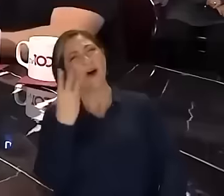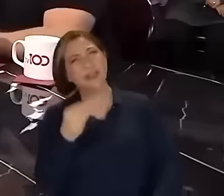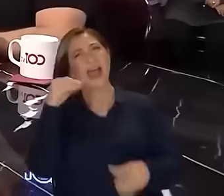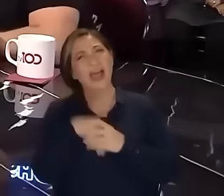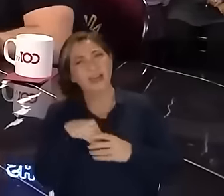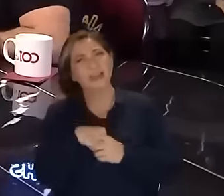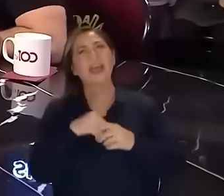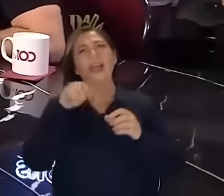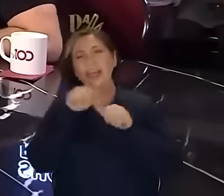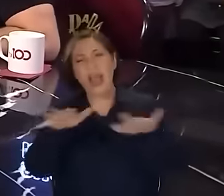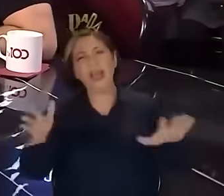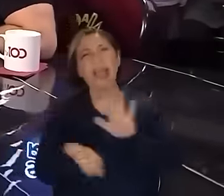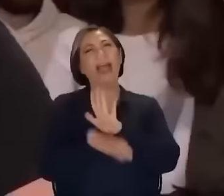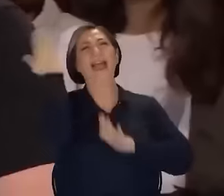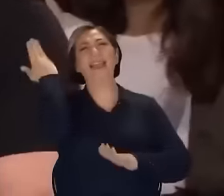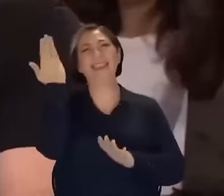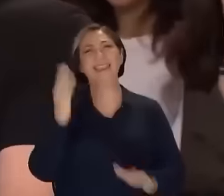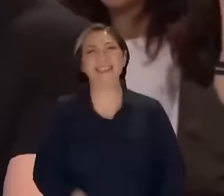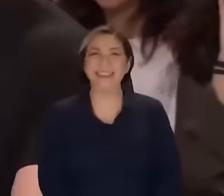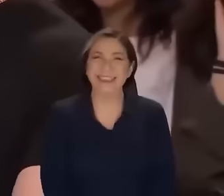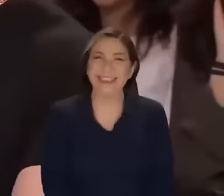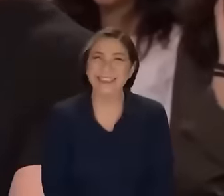için yayından kaldırıldı.